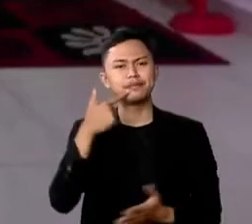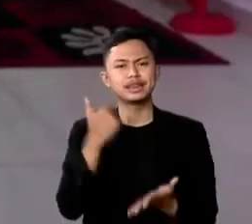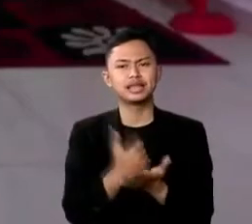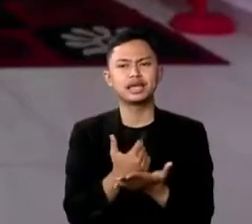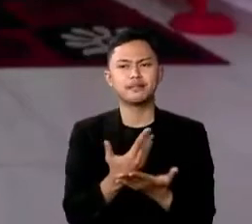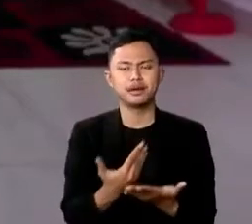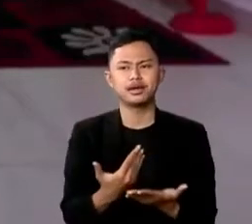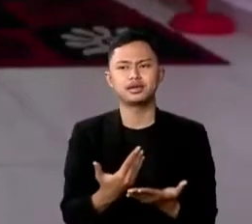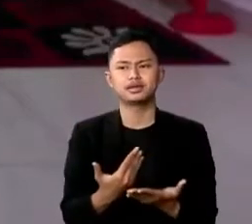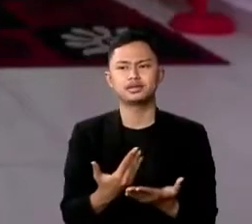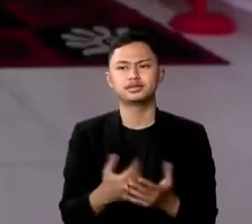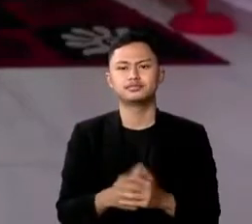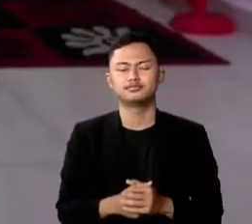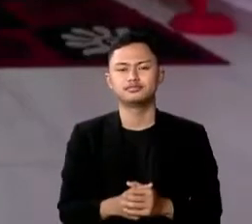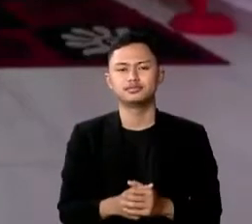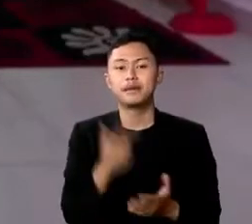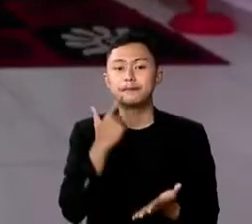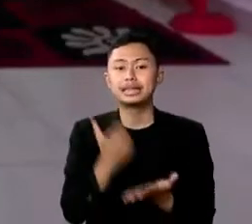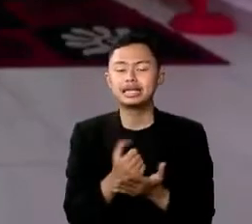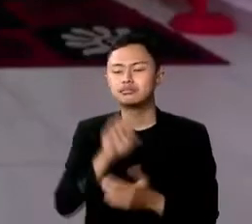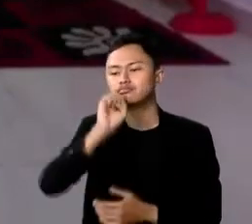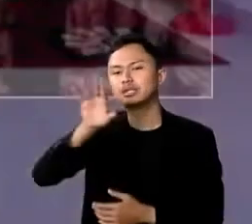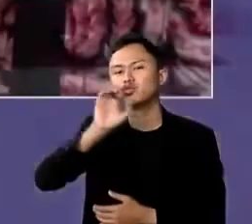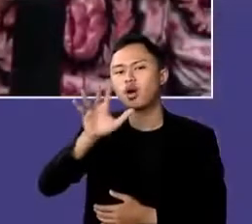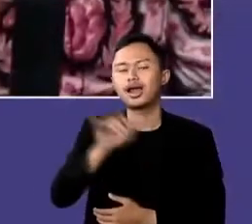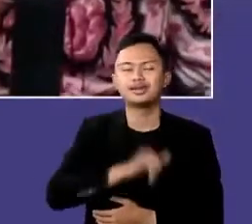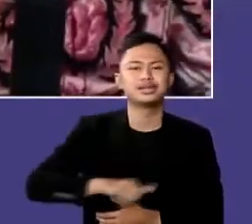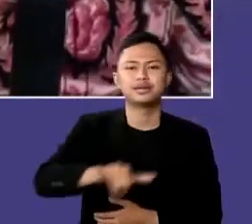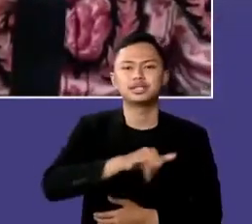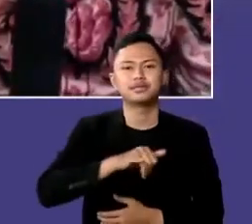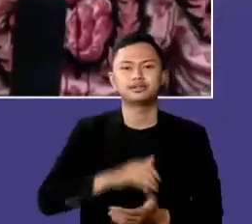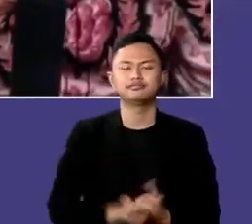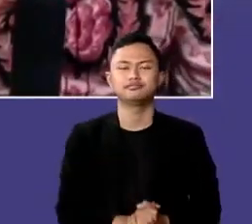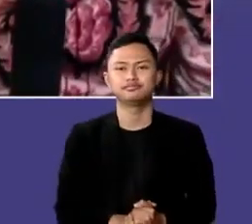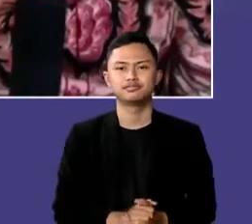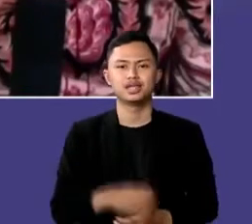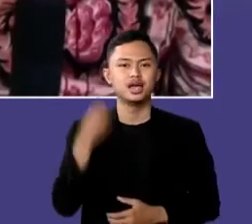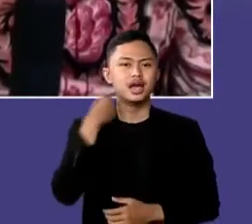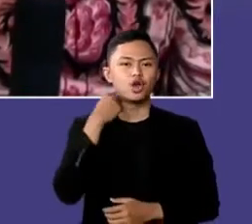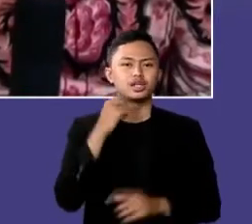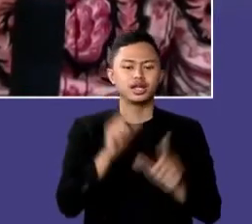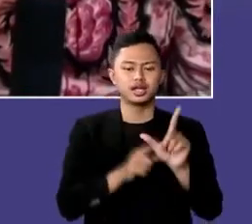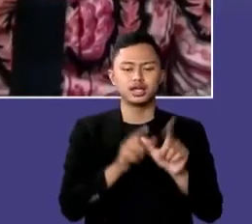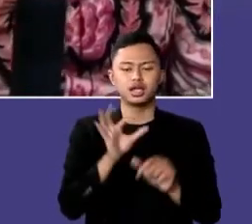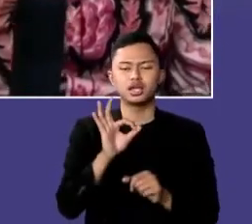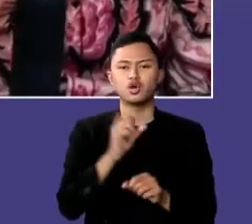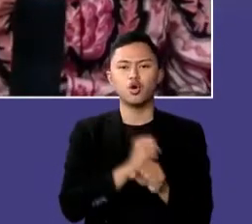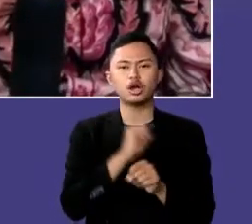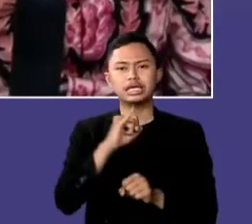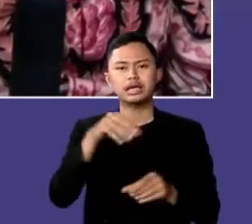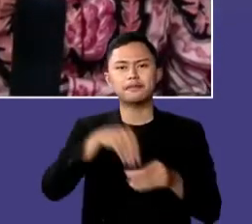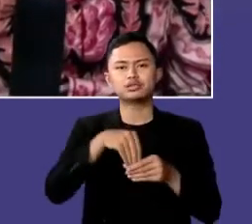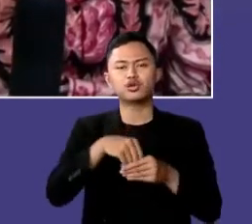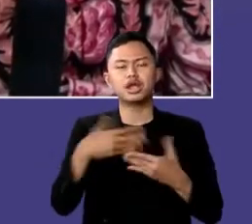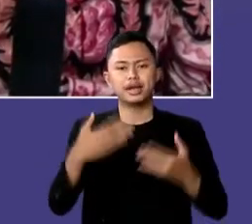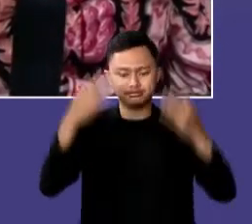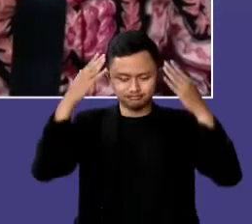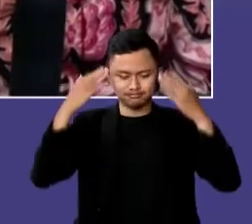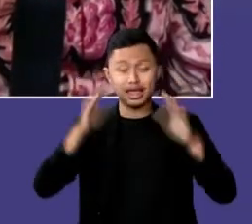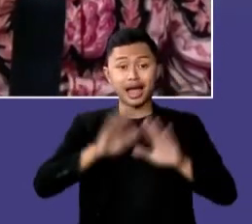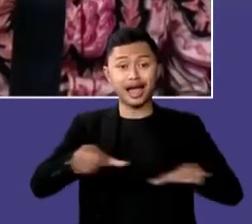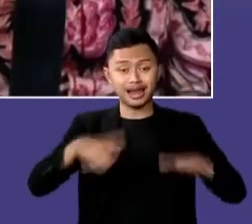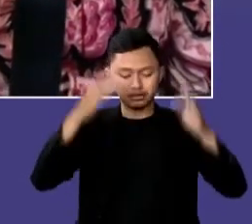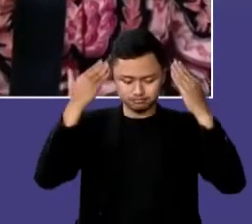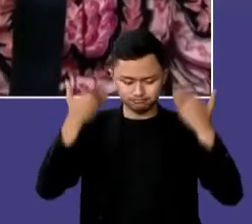adalah melibatkan bersama untuk bisa bersuara bersama Nah kalau dari dokter Yogi tipsnya apa nih Bagaimana menjaga fisik